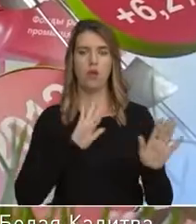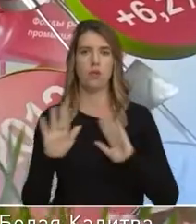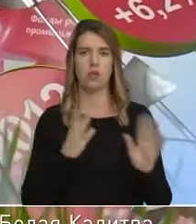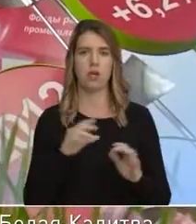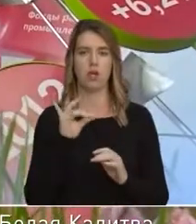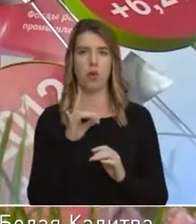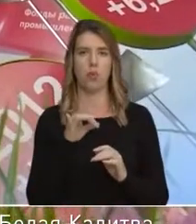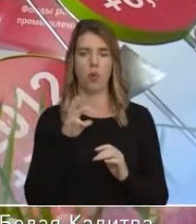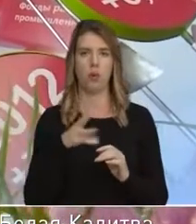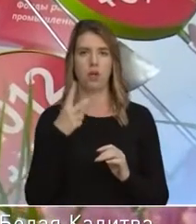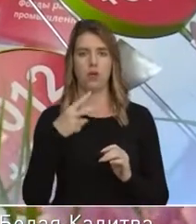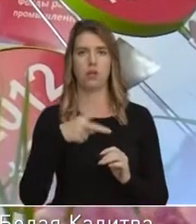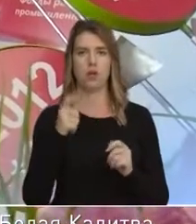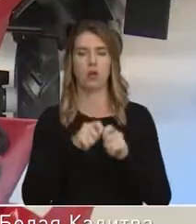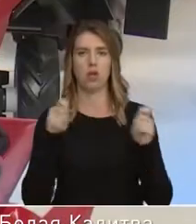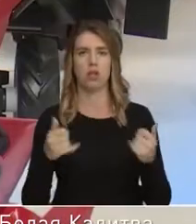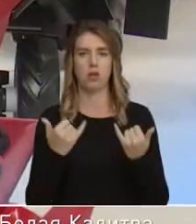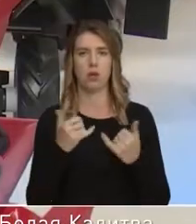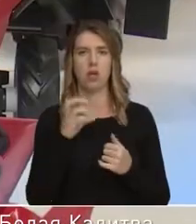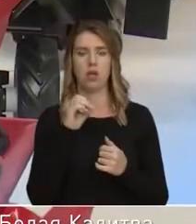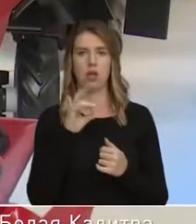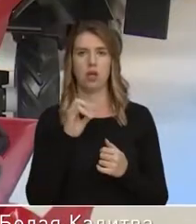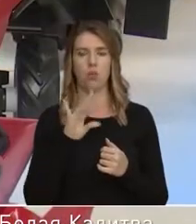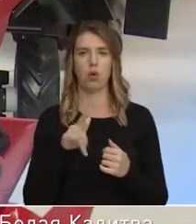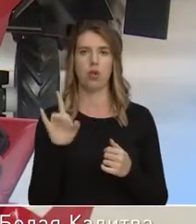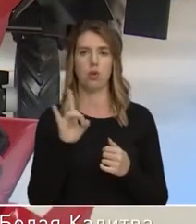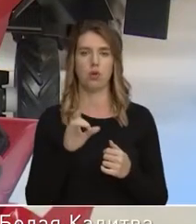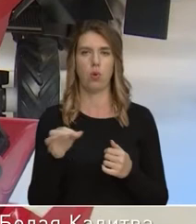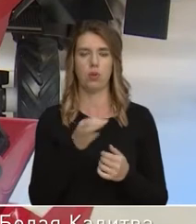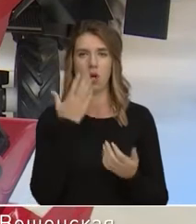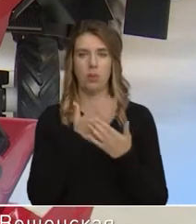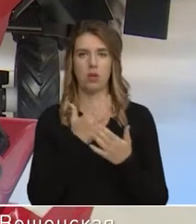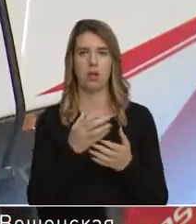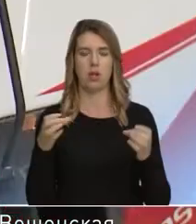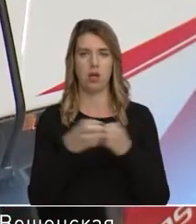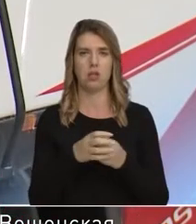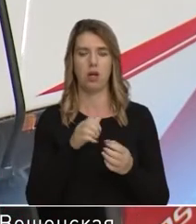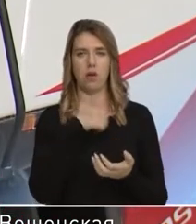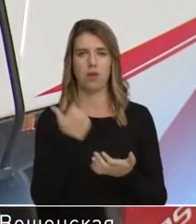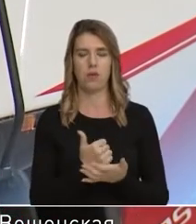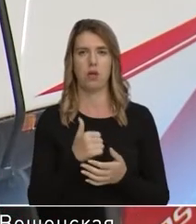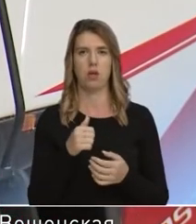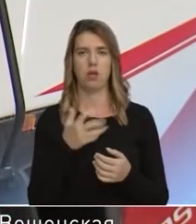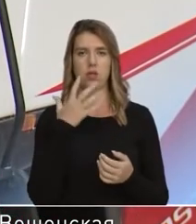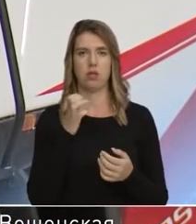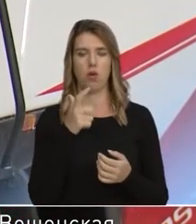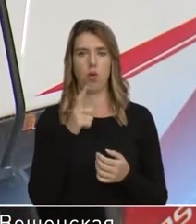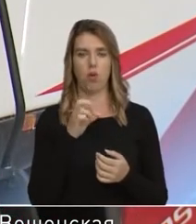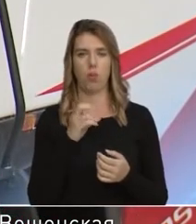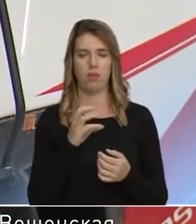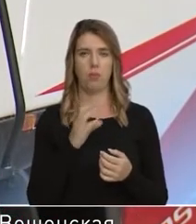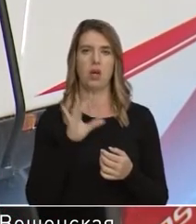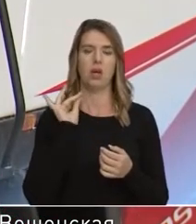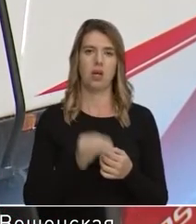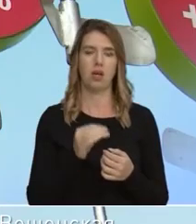выставка «Иннопром-2021» открылась сегодня в Екатеринбурге. Ростовскую область представляет донская делегация во главе с Василием Голубевым. В